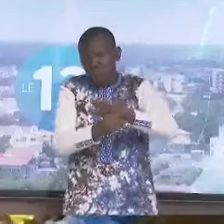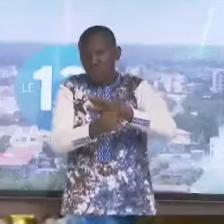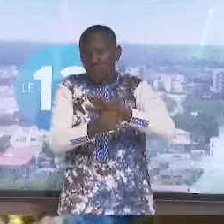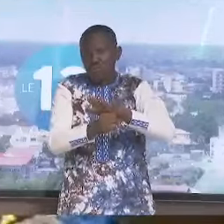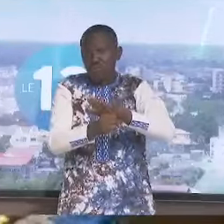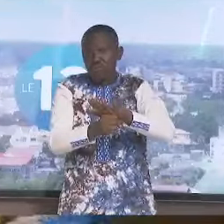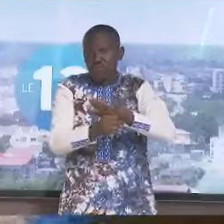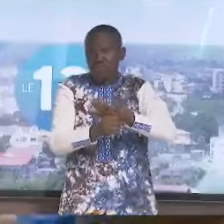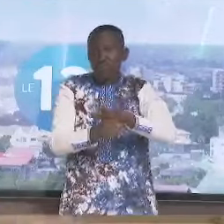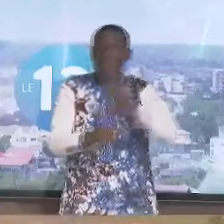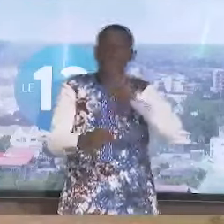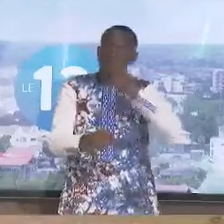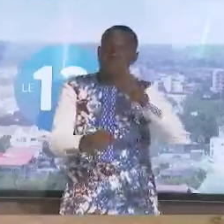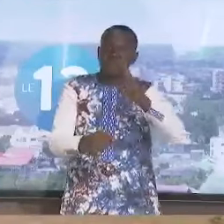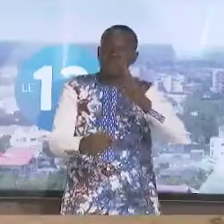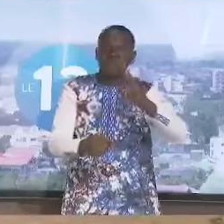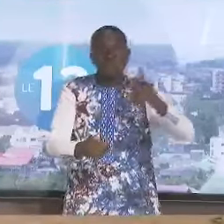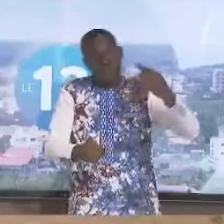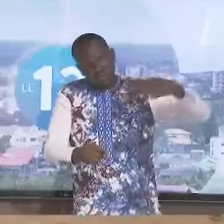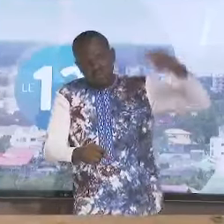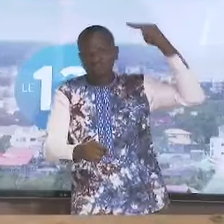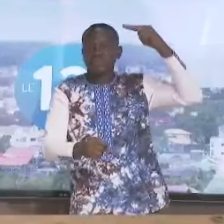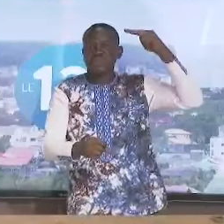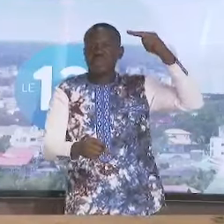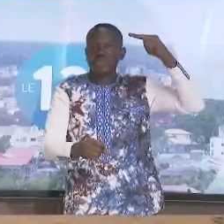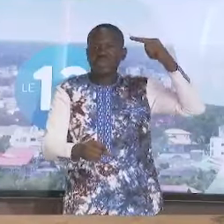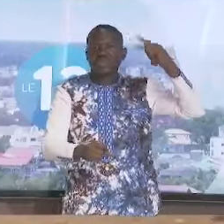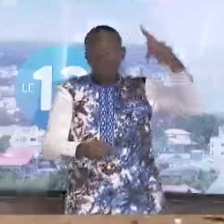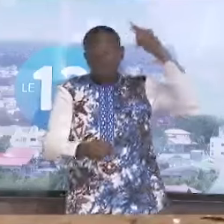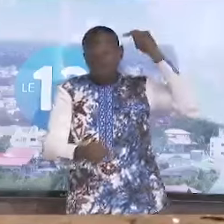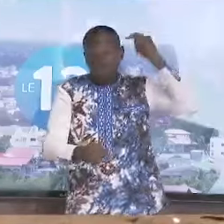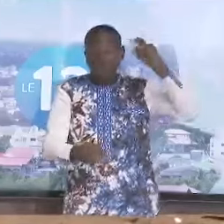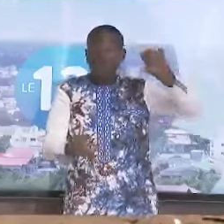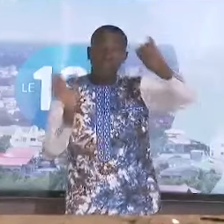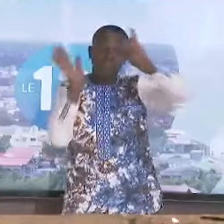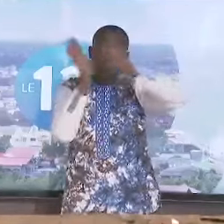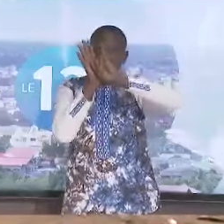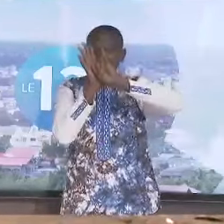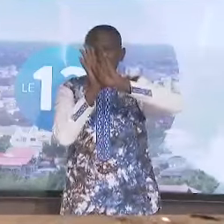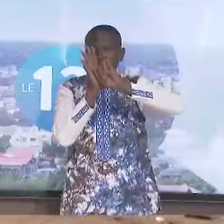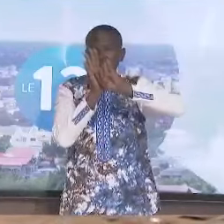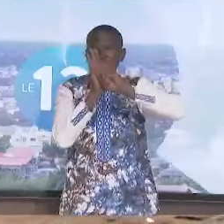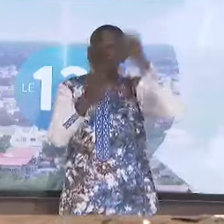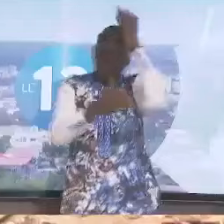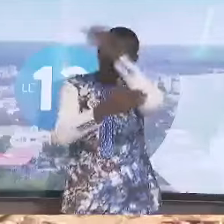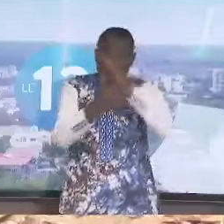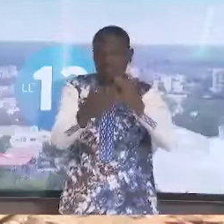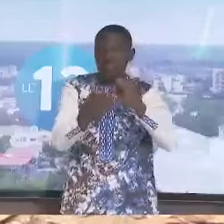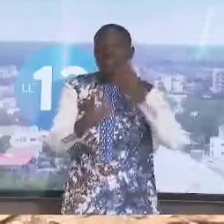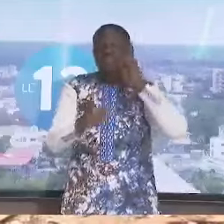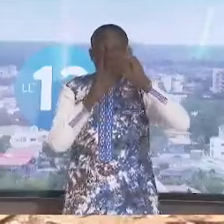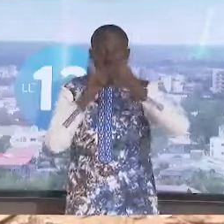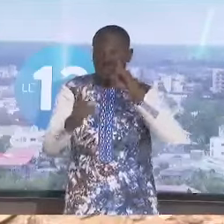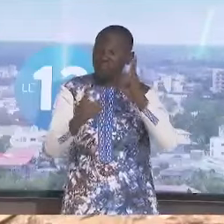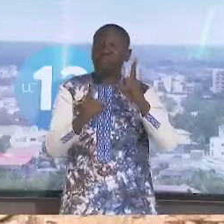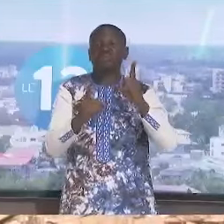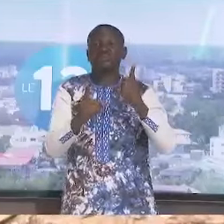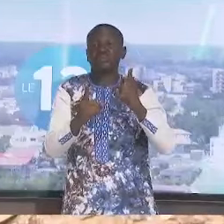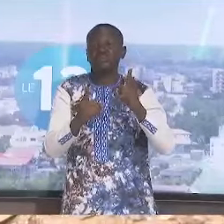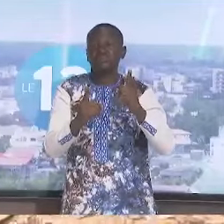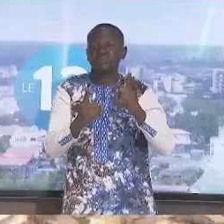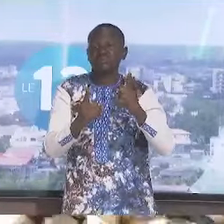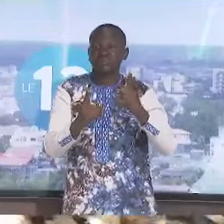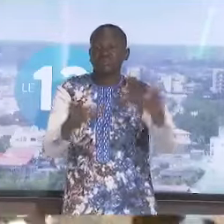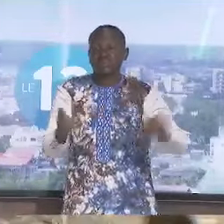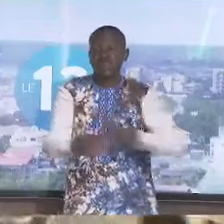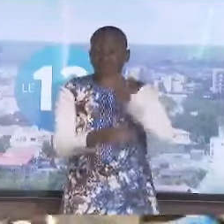Un véritable lieu d'immondice, en témoignent les images. Des images qui parlent d'elles-mêmes.